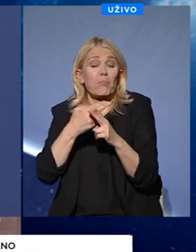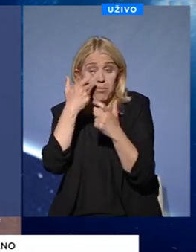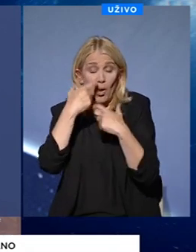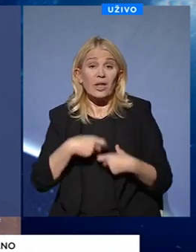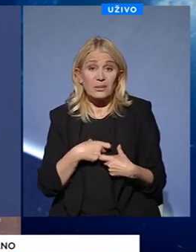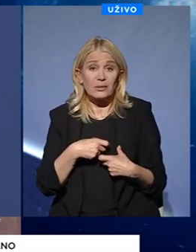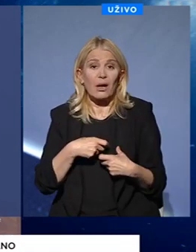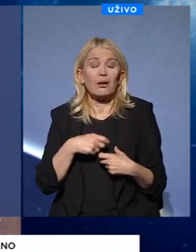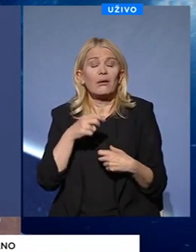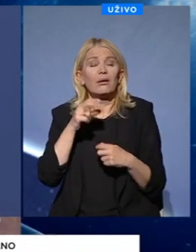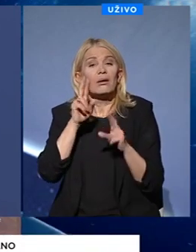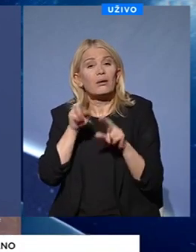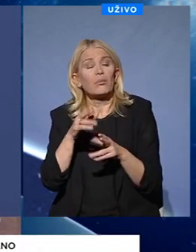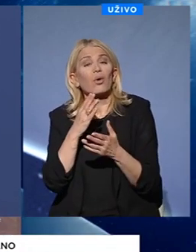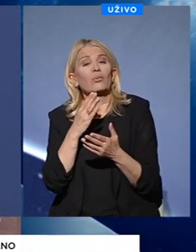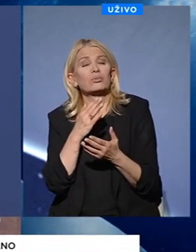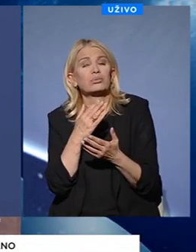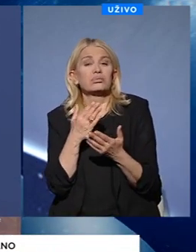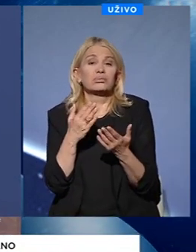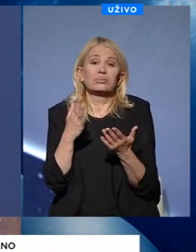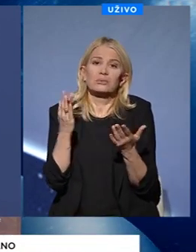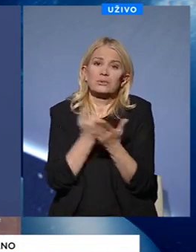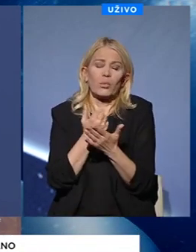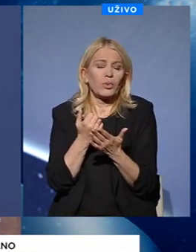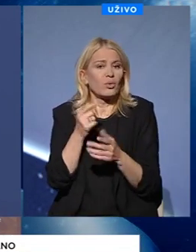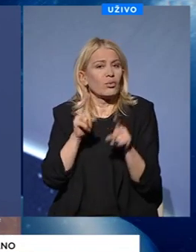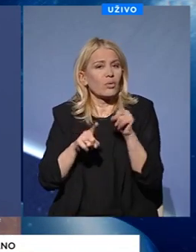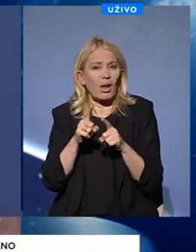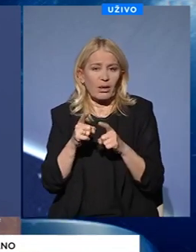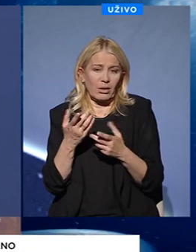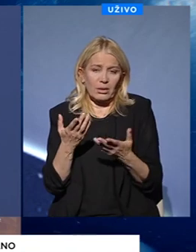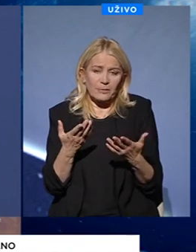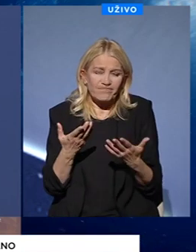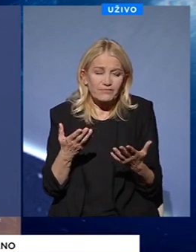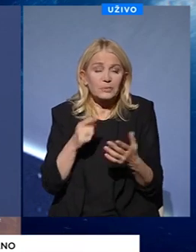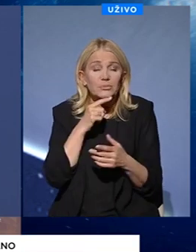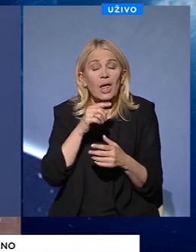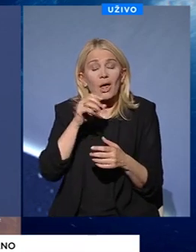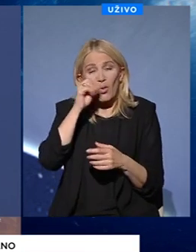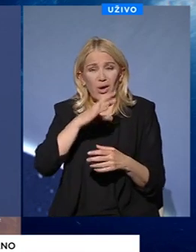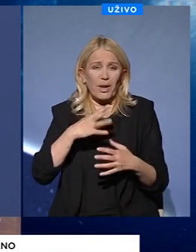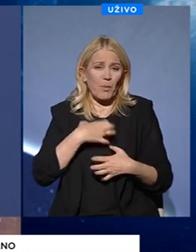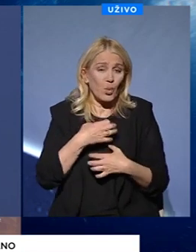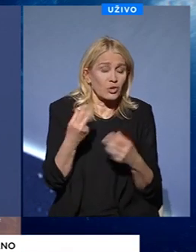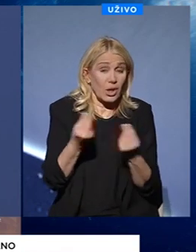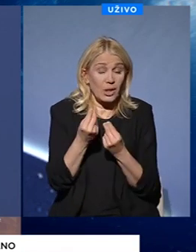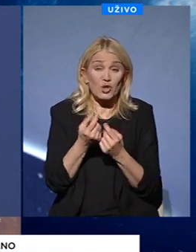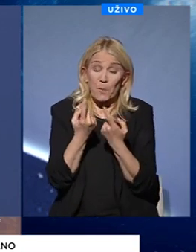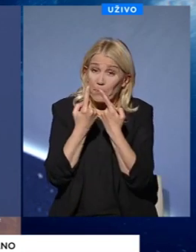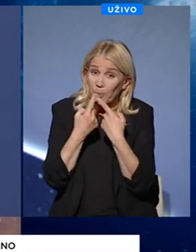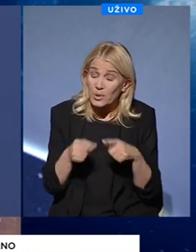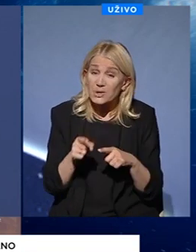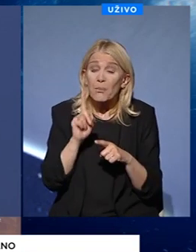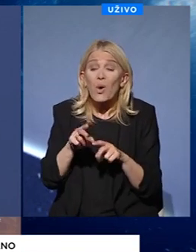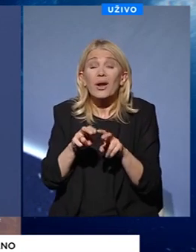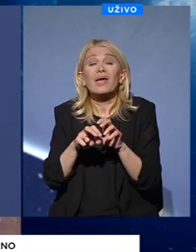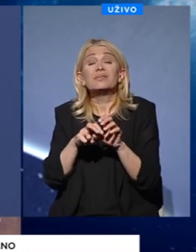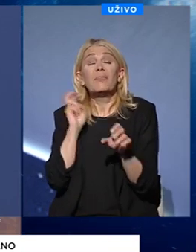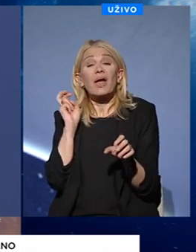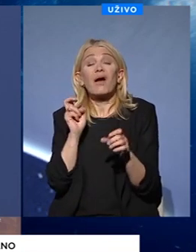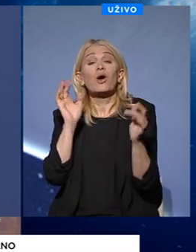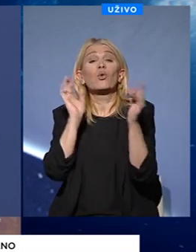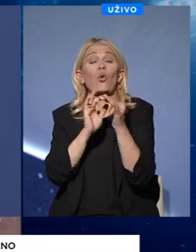da mogu da budu, da dobiju neke od komplikacija. Posebno treba da izbjegavaju kontakt,